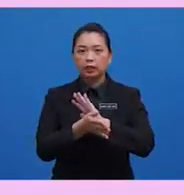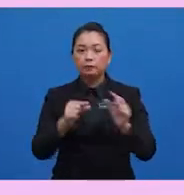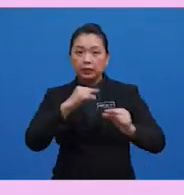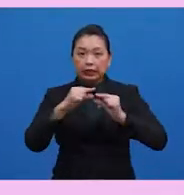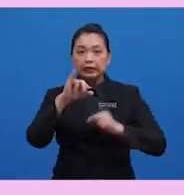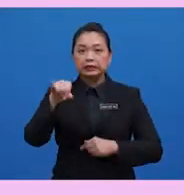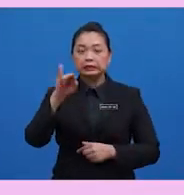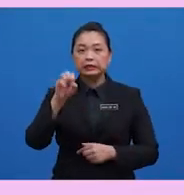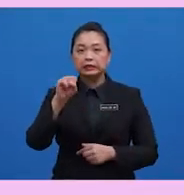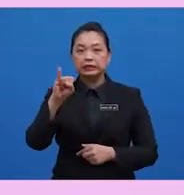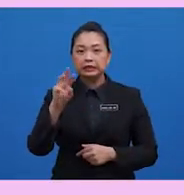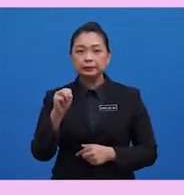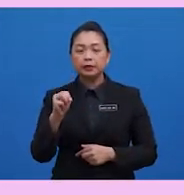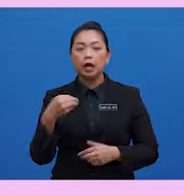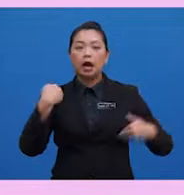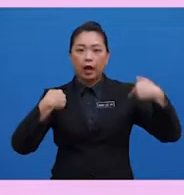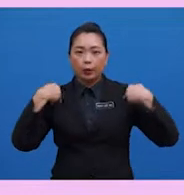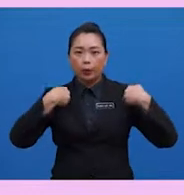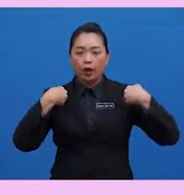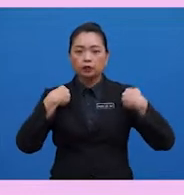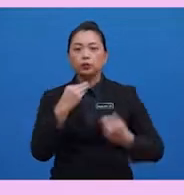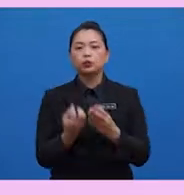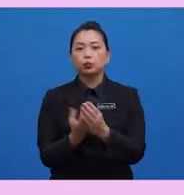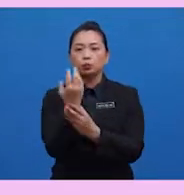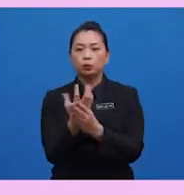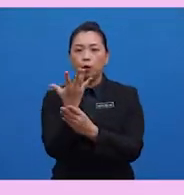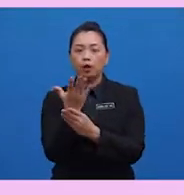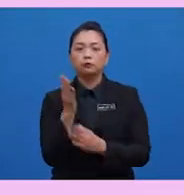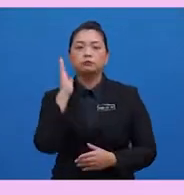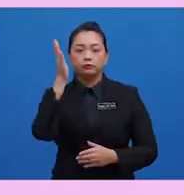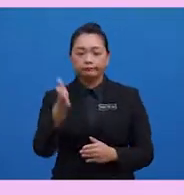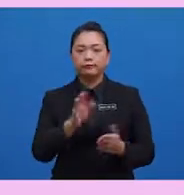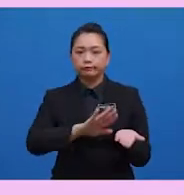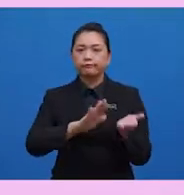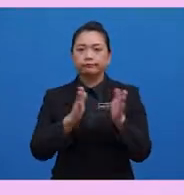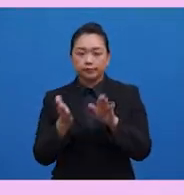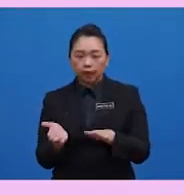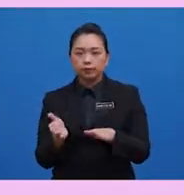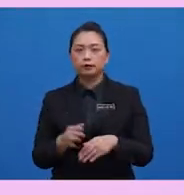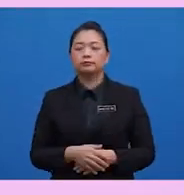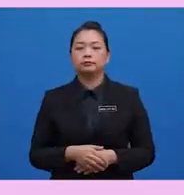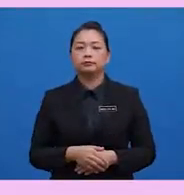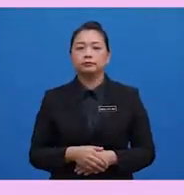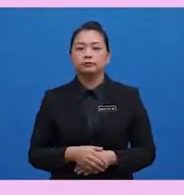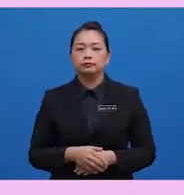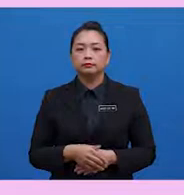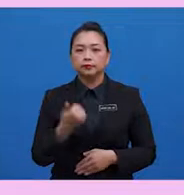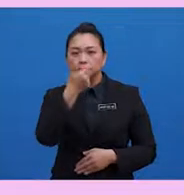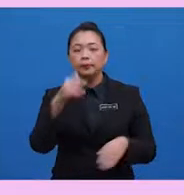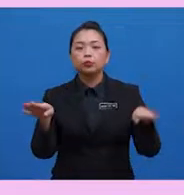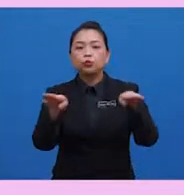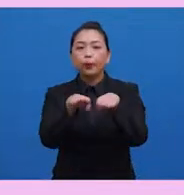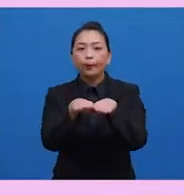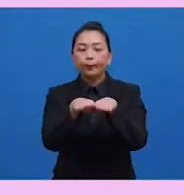menyebabkan sebahagian daripada haiwan dan tumbuhan yang terdapat di kawasan cerun mati akibat